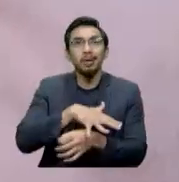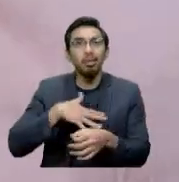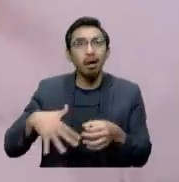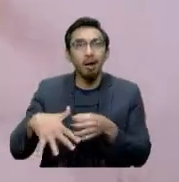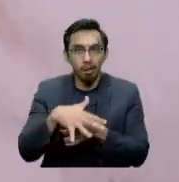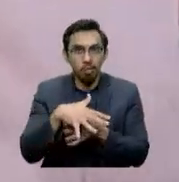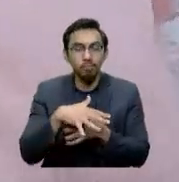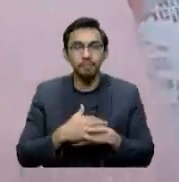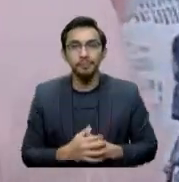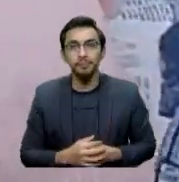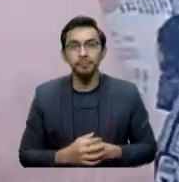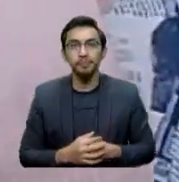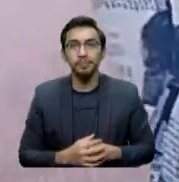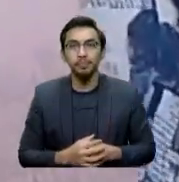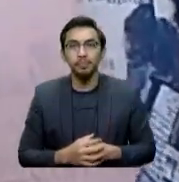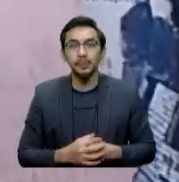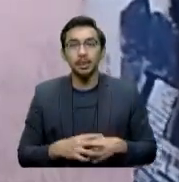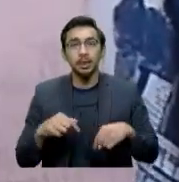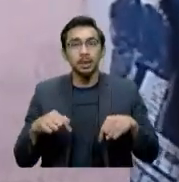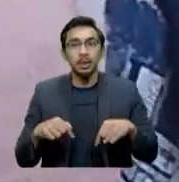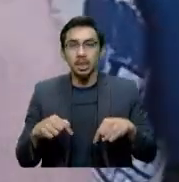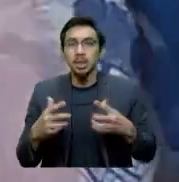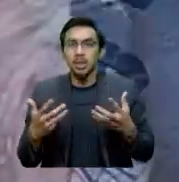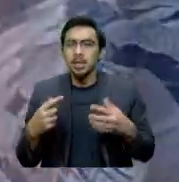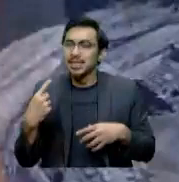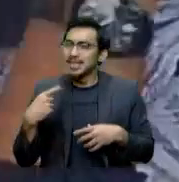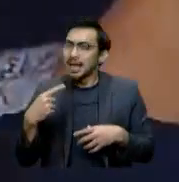itu digesek-gesekan. Kayak jedak-jedaki itu.